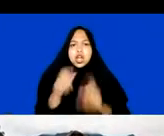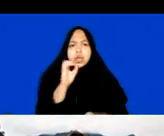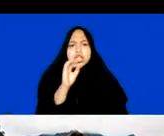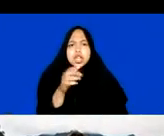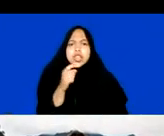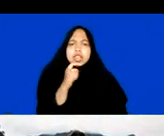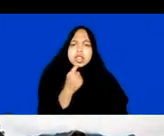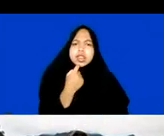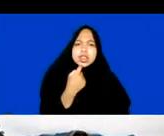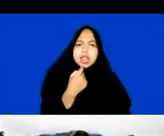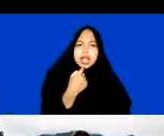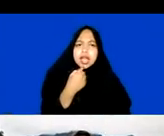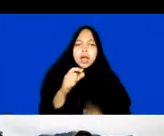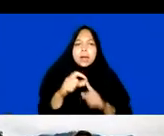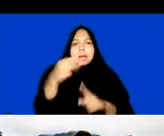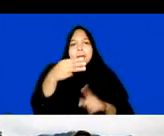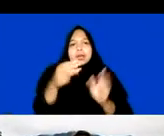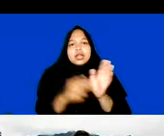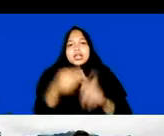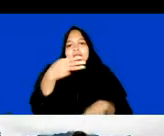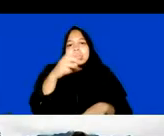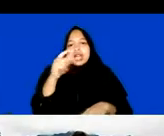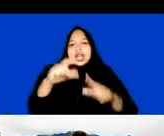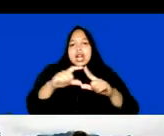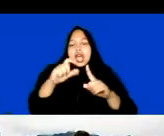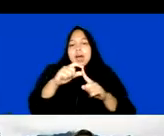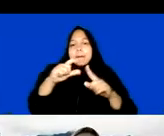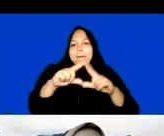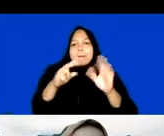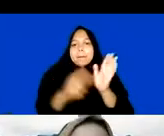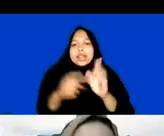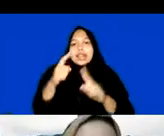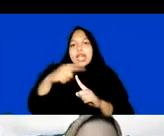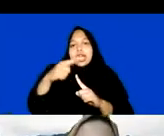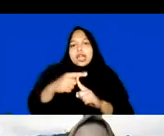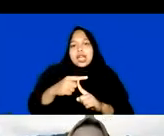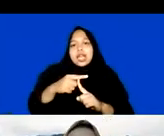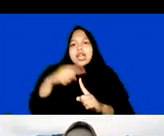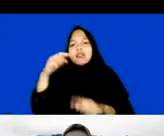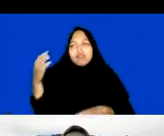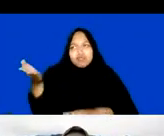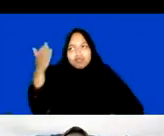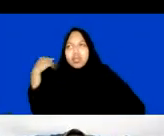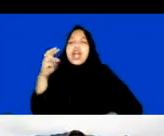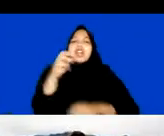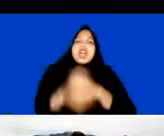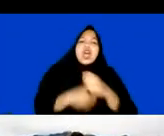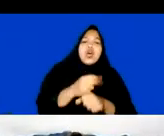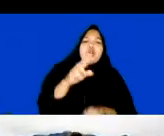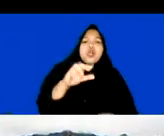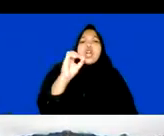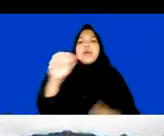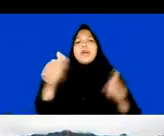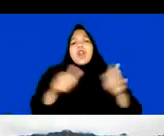tentang penerapan teknik nih Mas Kira, dari awal tadi tahun 2016 ya Mas ya, mohon maaf. Itu sampai ya, sekarang